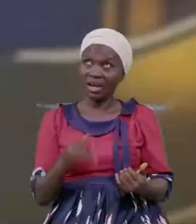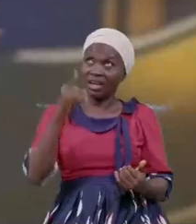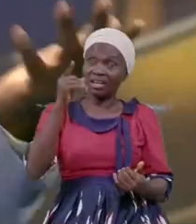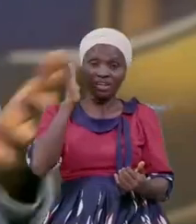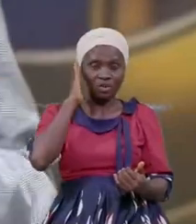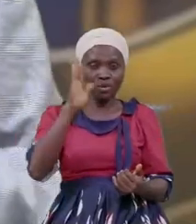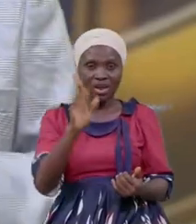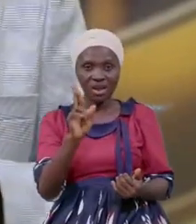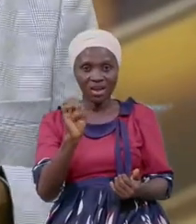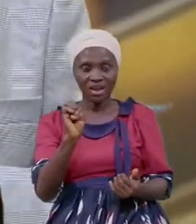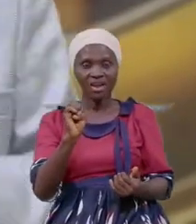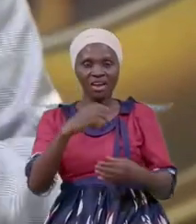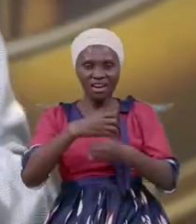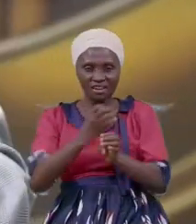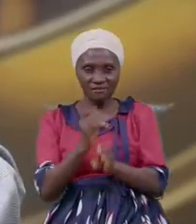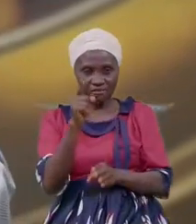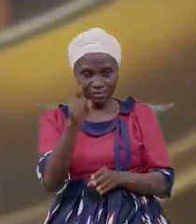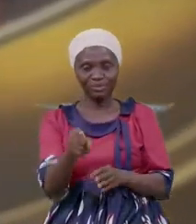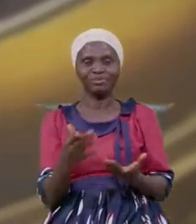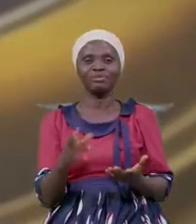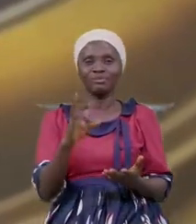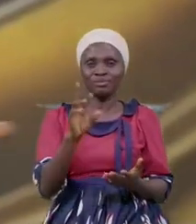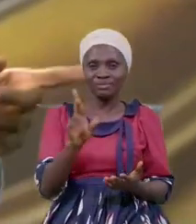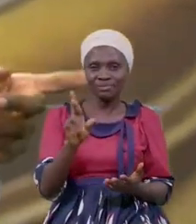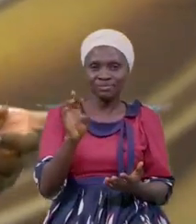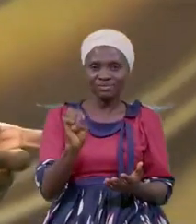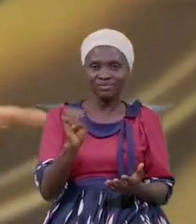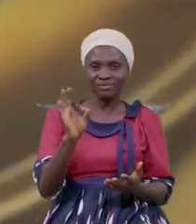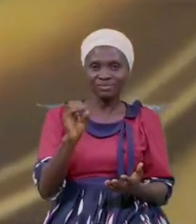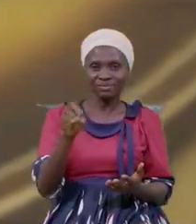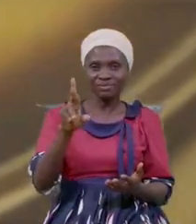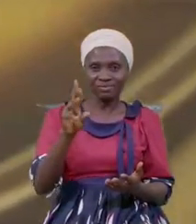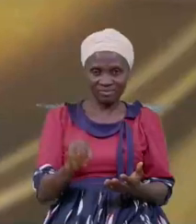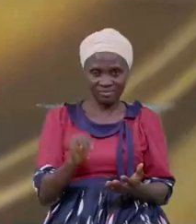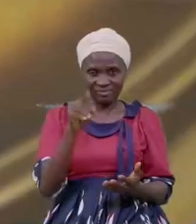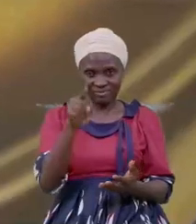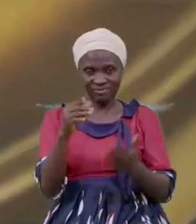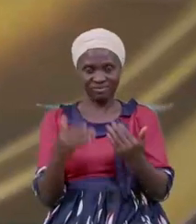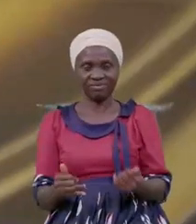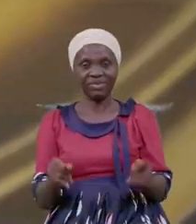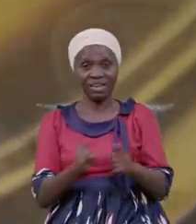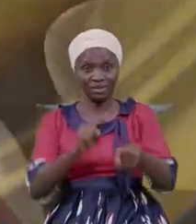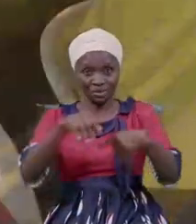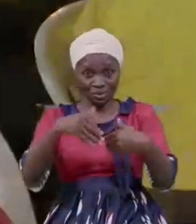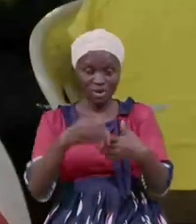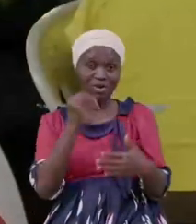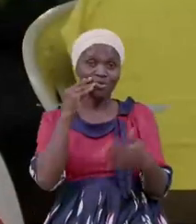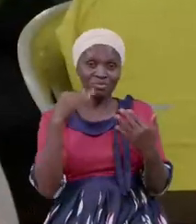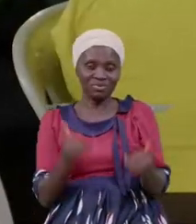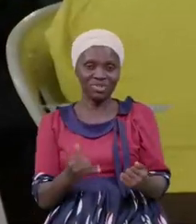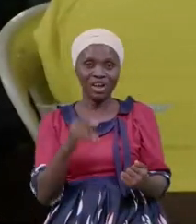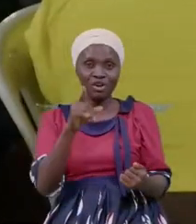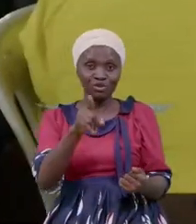reformer et quand vous quitterez ce lieu ce soir vous n'êtes plus la même personne qui est venue